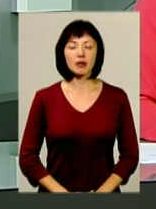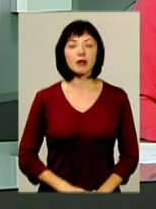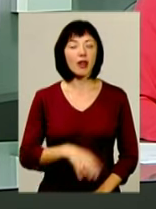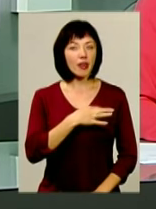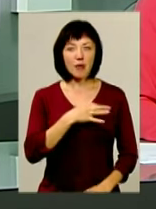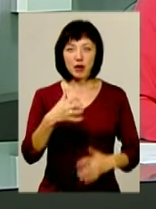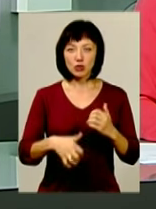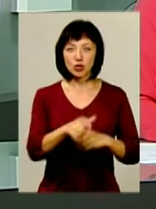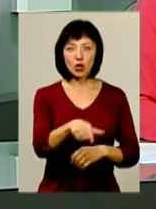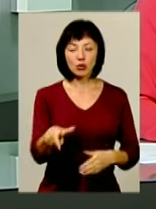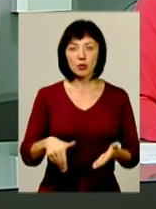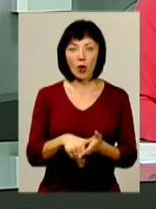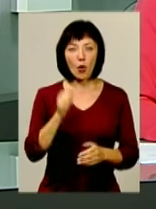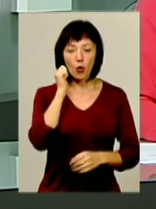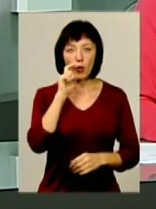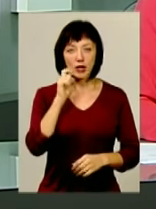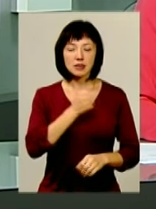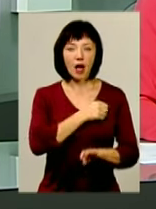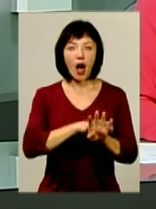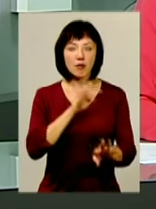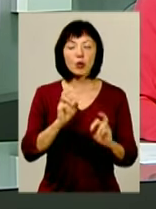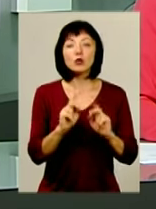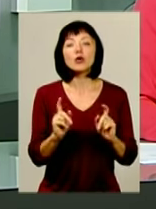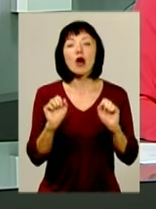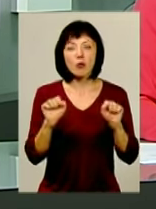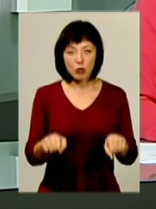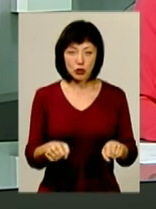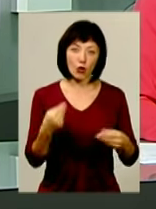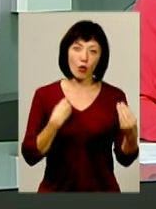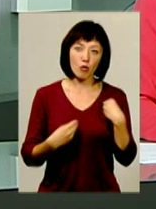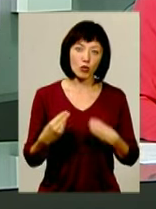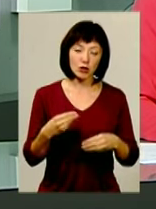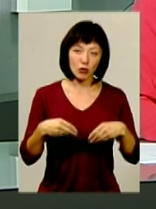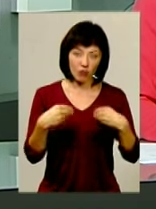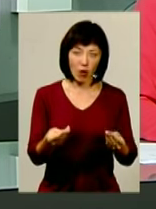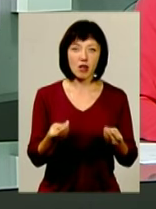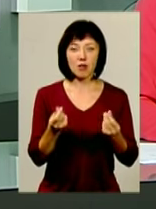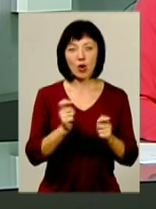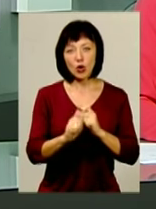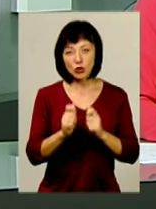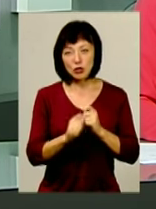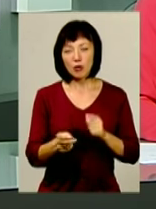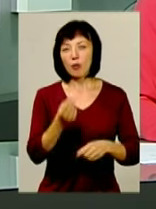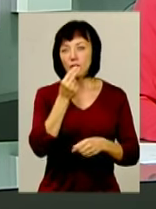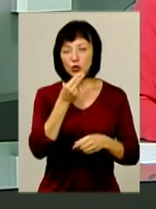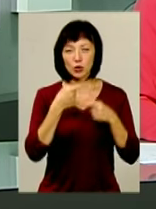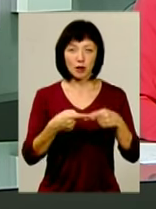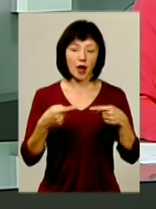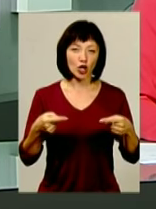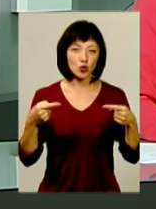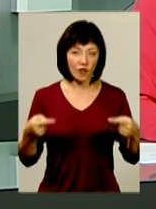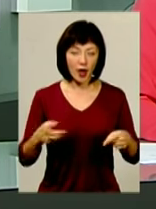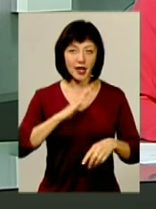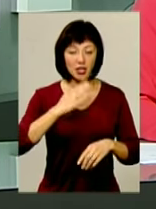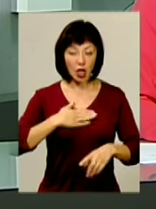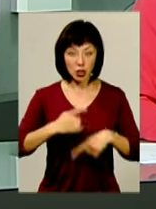Небайдужі люди допомагають українській армії хто як може. Хто обмундируванням, хто грошима, хто продуктами харчування.